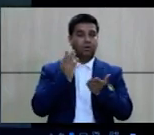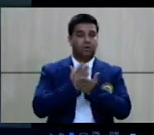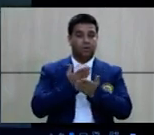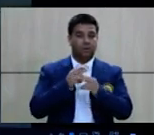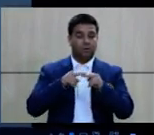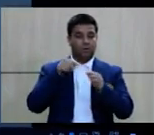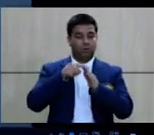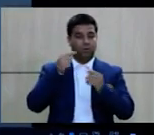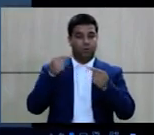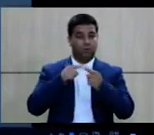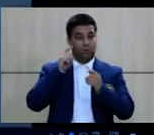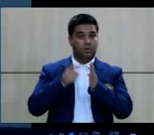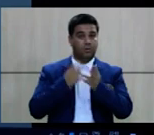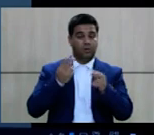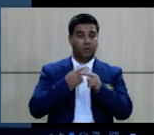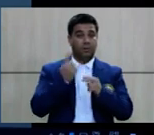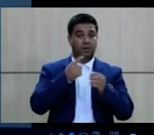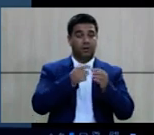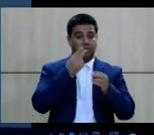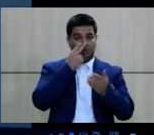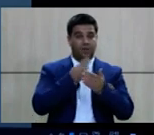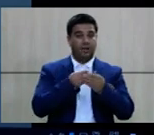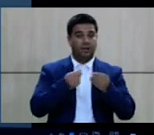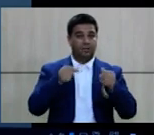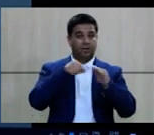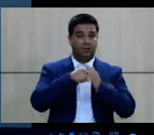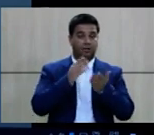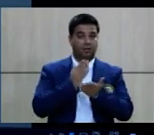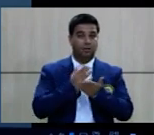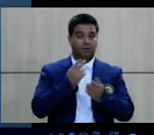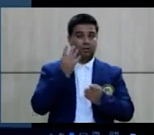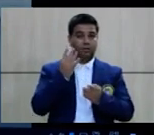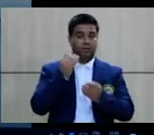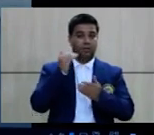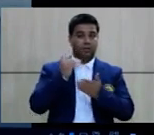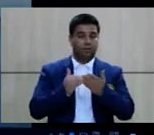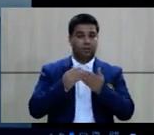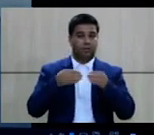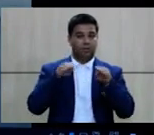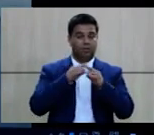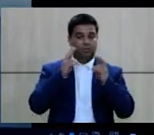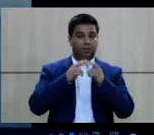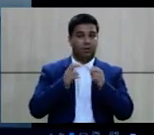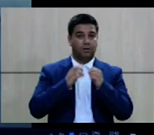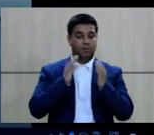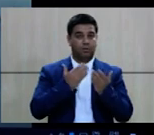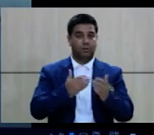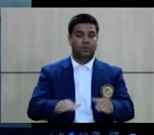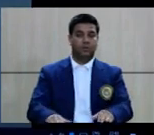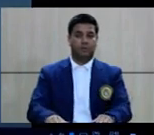borligini aniqlashimiz kerak. Birinchi idishdagi eritmani aniqlashimiz uchun uni 4 ta probirkaga teng taqsimlaymiz.